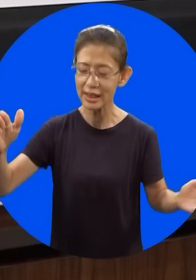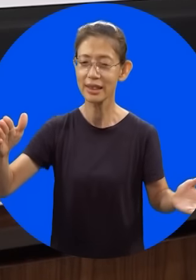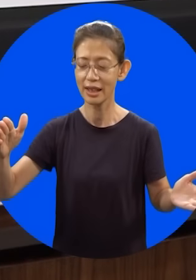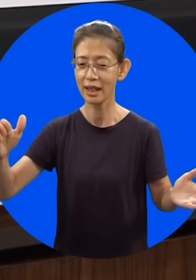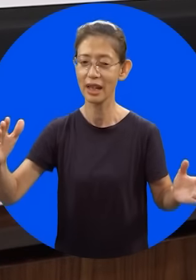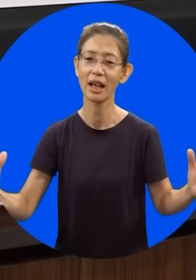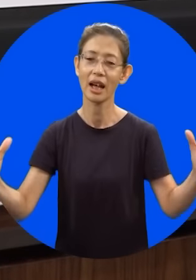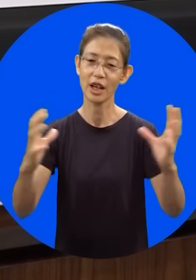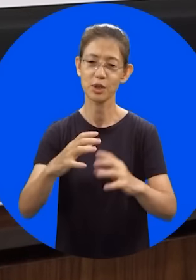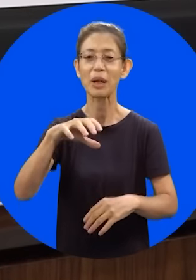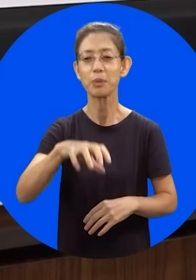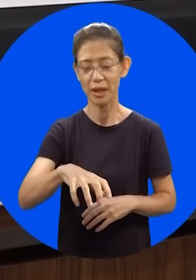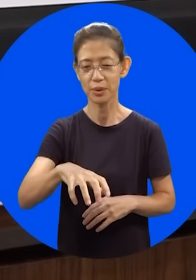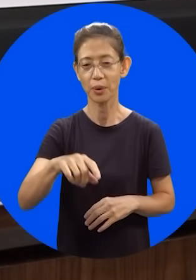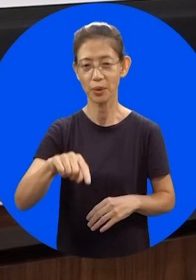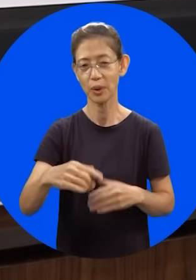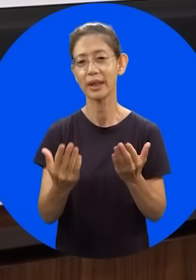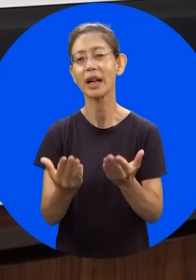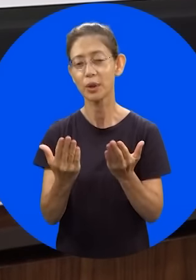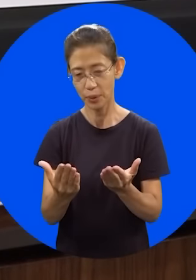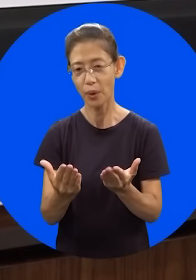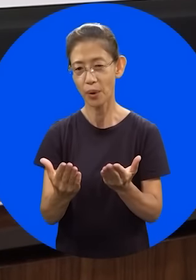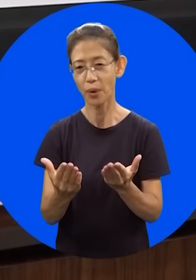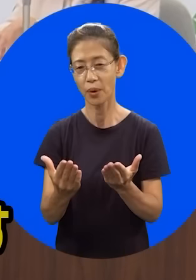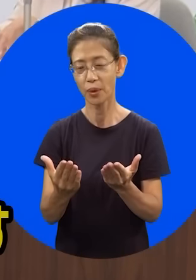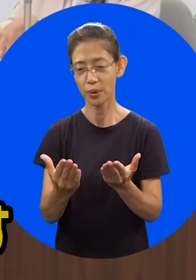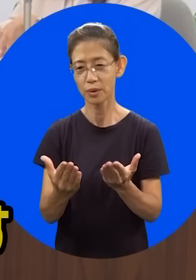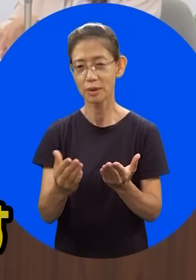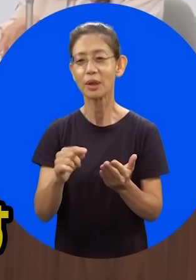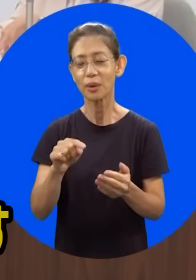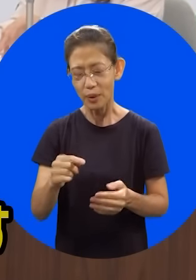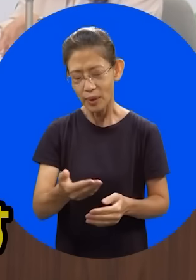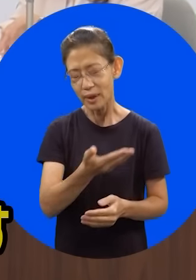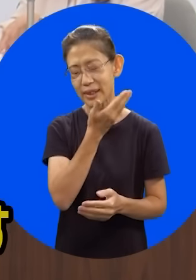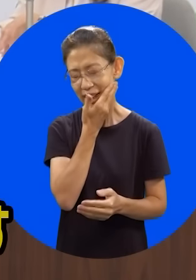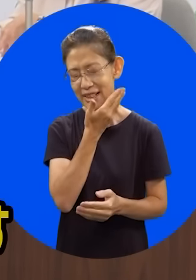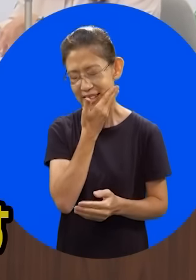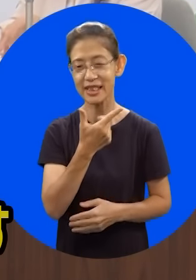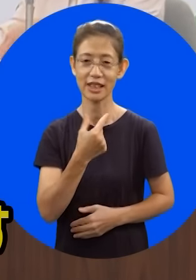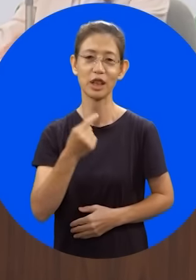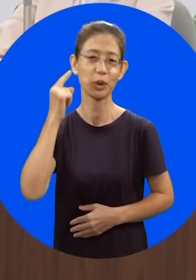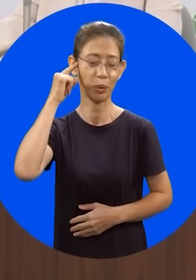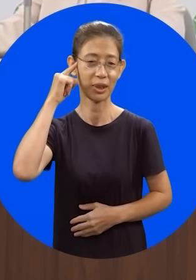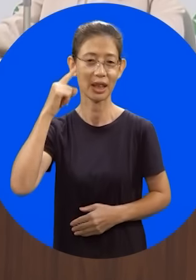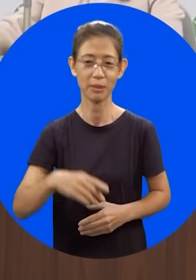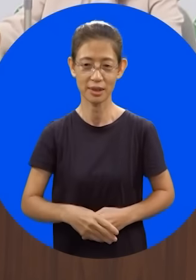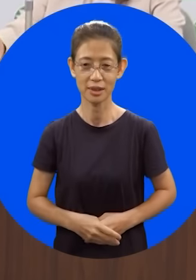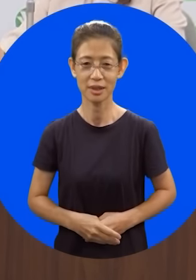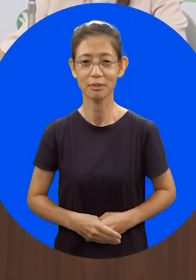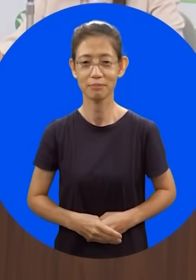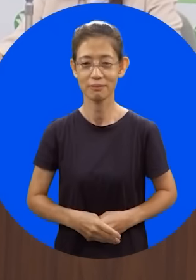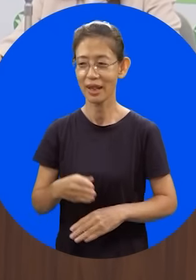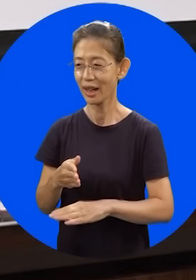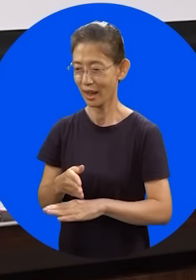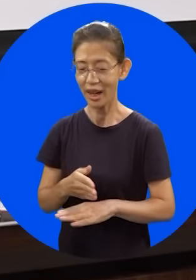点として、やはり学校っていうのがそういうところになっているので、それを大切にしていきたいなと思います。 ありがとうございます